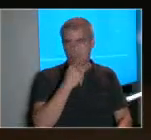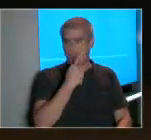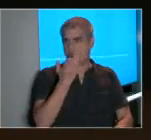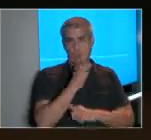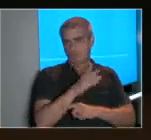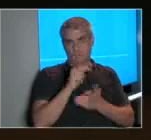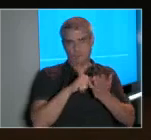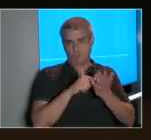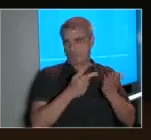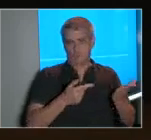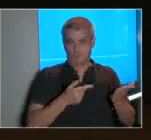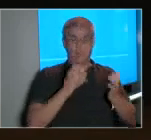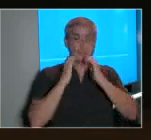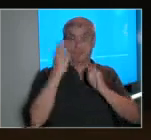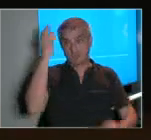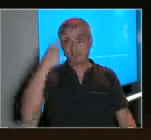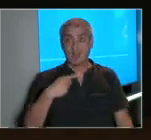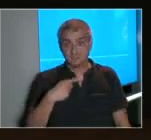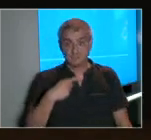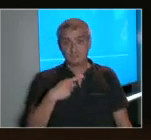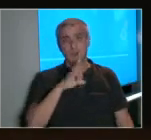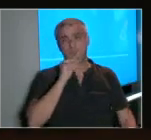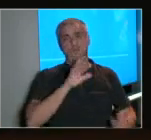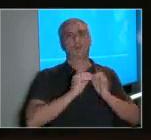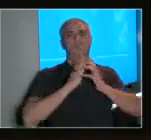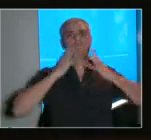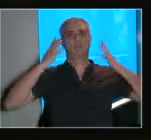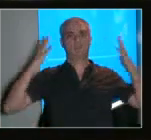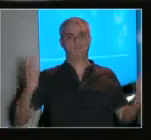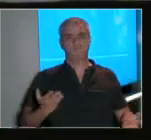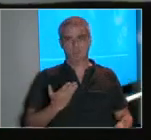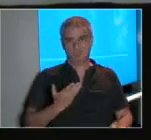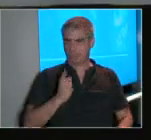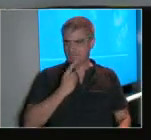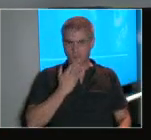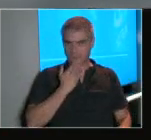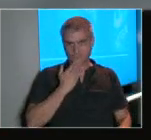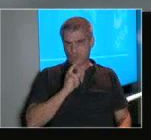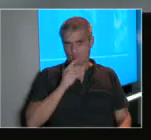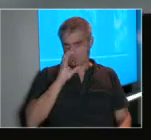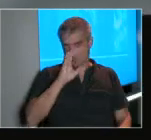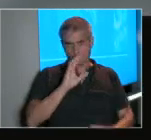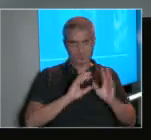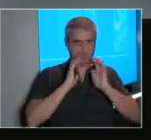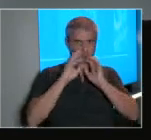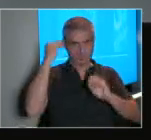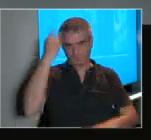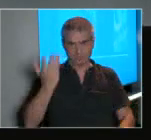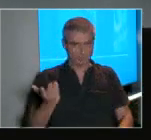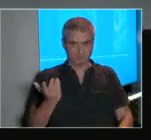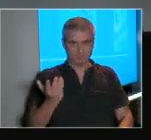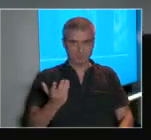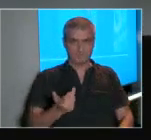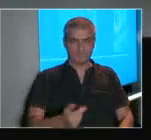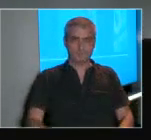על הרוגים כתוצאה ממנה. בתקשורת הפלסטינית היא דווחה בהרחבה. אבל הישראלים לא צורכים את התקשורת הפלסטינית ולא ידעו